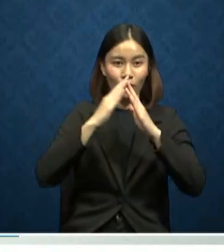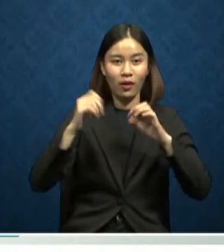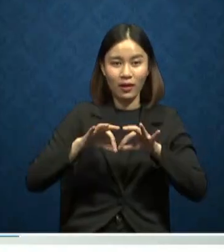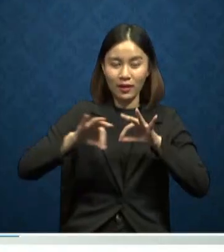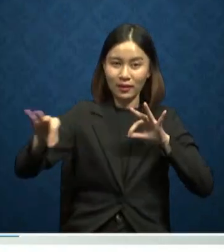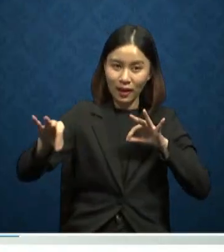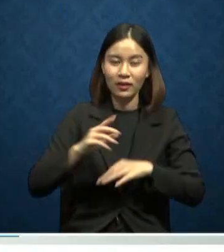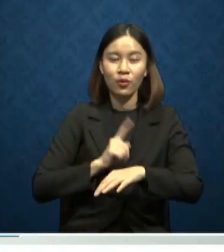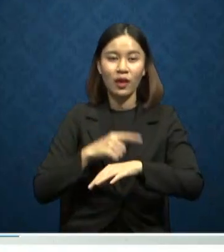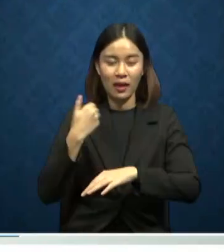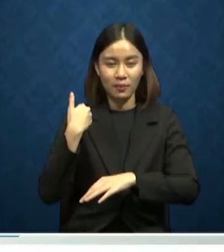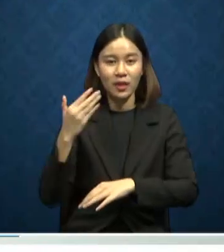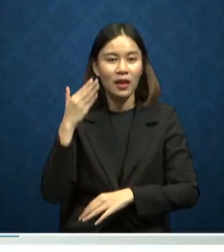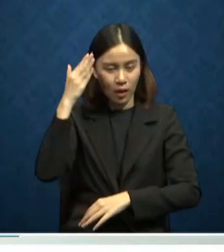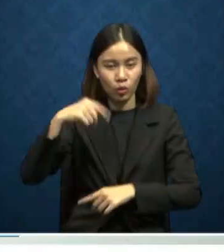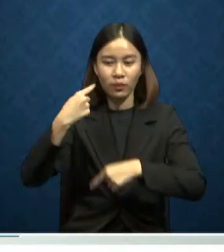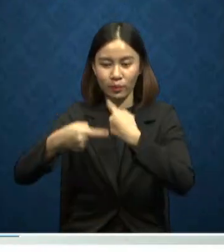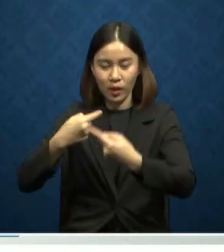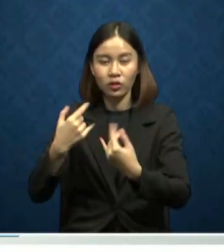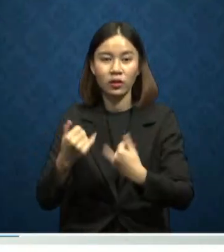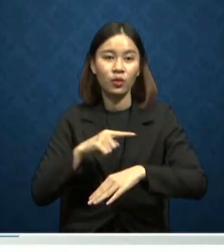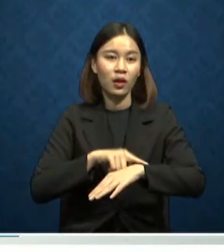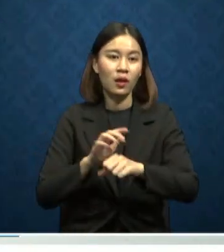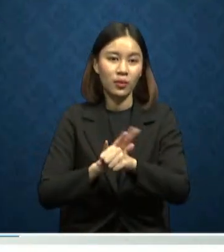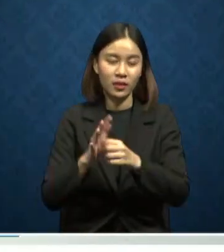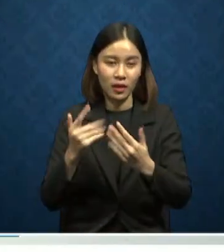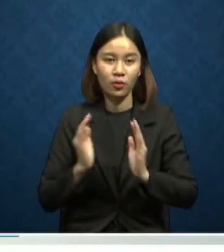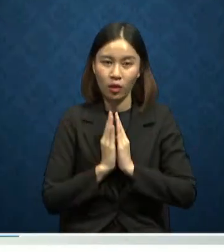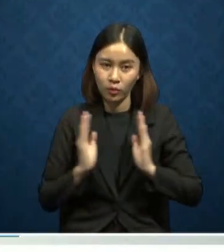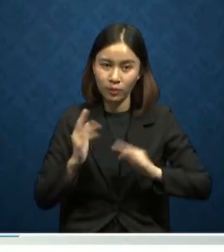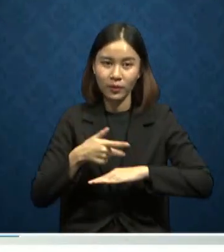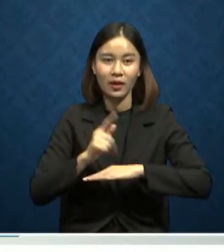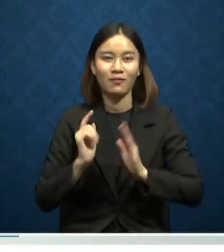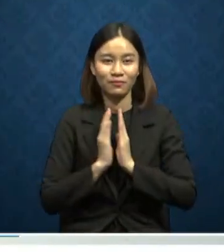ลาก็คงจะไปเนี่ยก็ใช้เวลามาสมควรแล้วนะขอบคุณท่านประธานอย่างสูงครับขอบคุณครับ